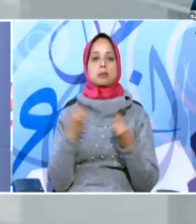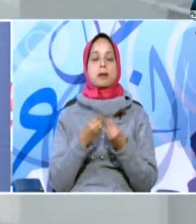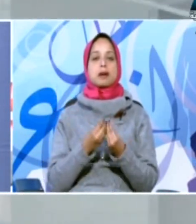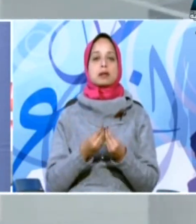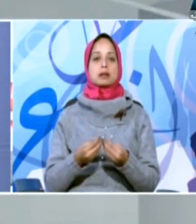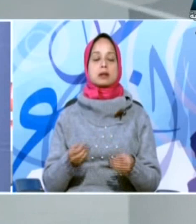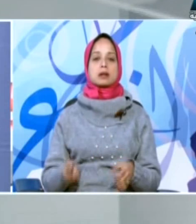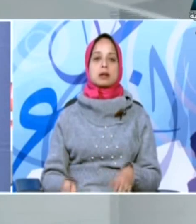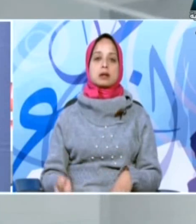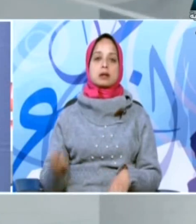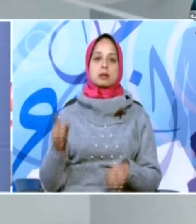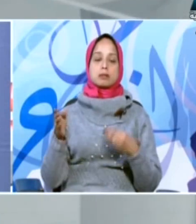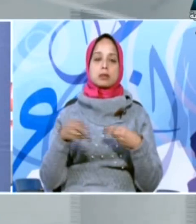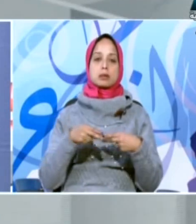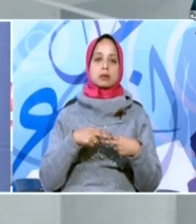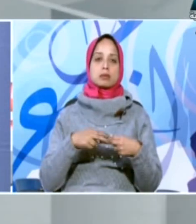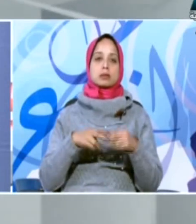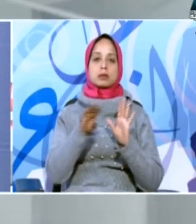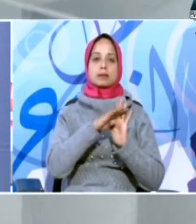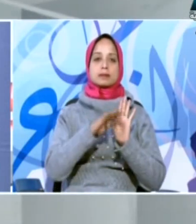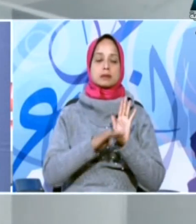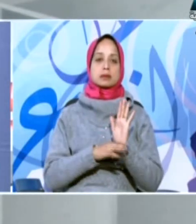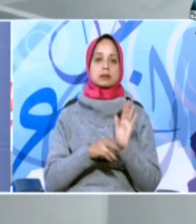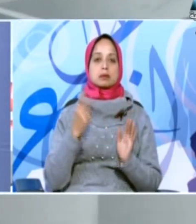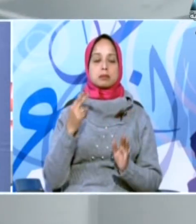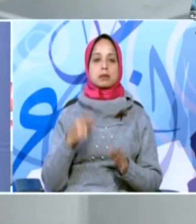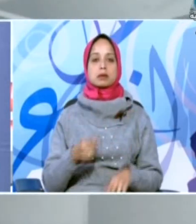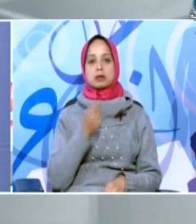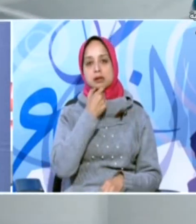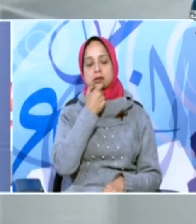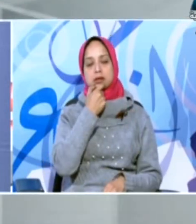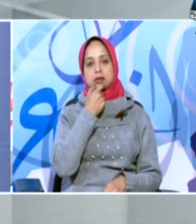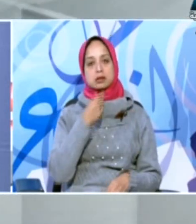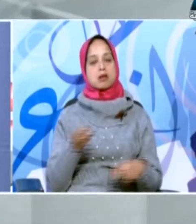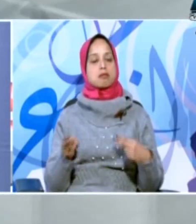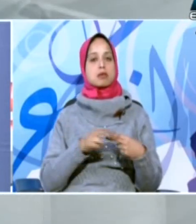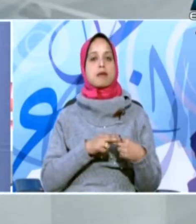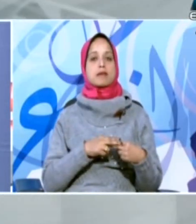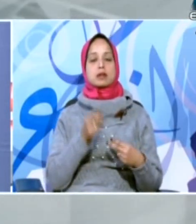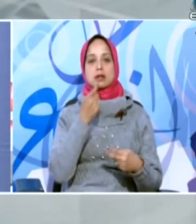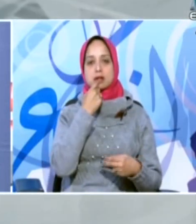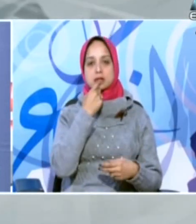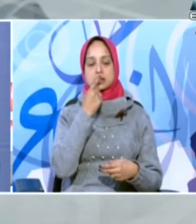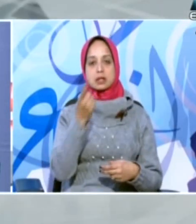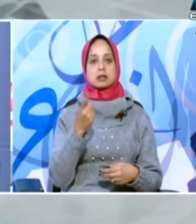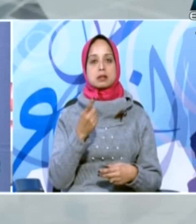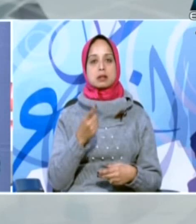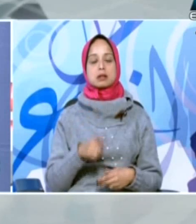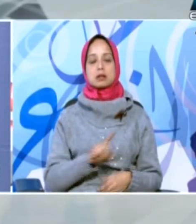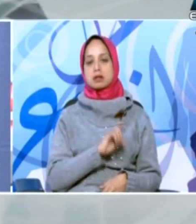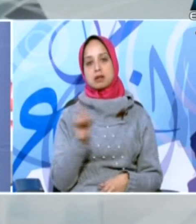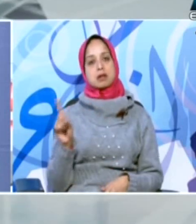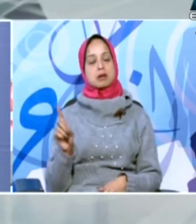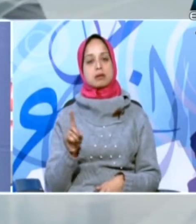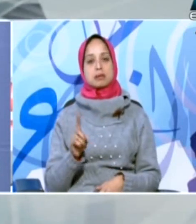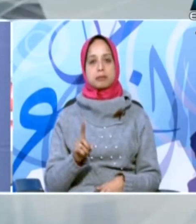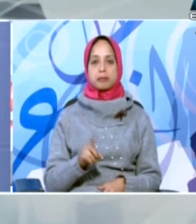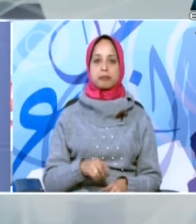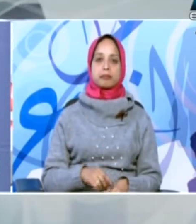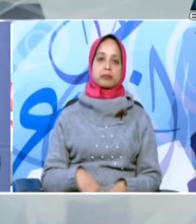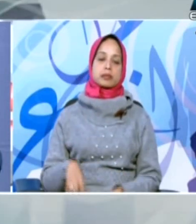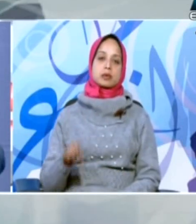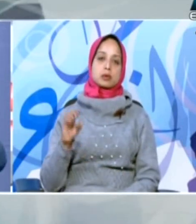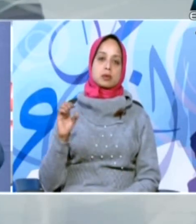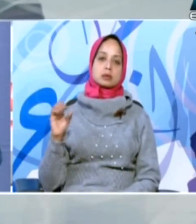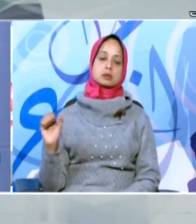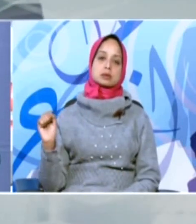تمام. انجلترا عملت ايه؟ رفضت انجلترا على لسان وزير خارجيتها صامويل هور. صامويل هور،